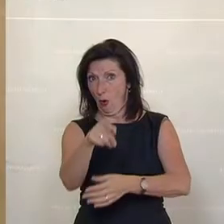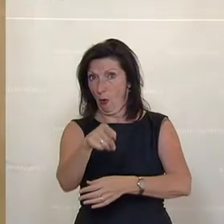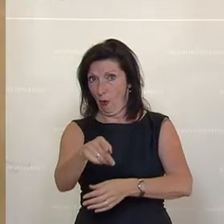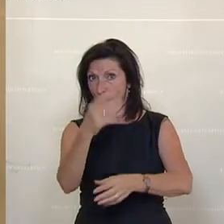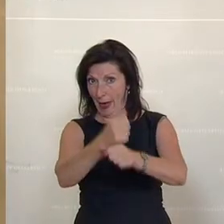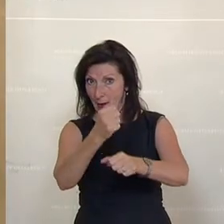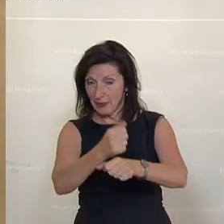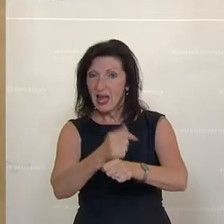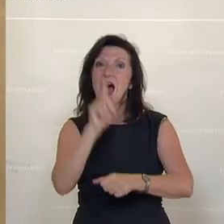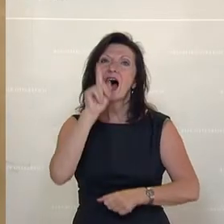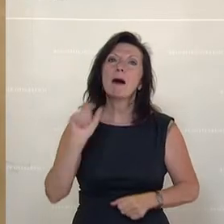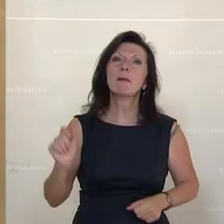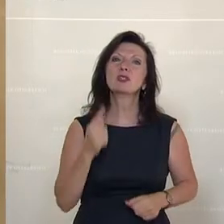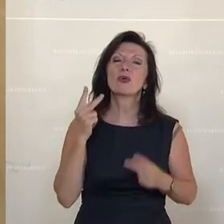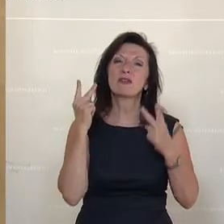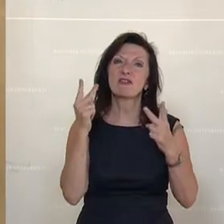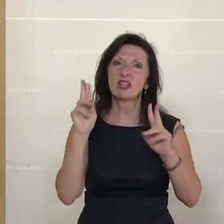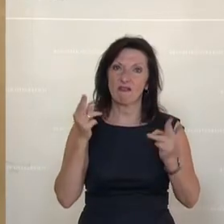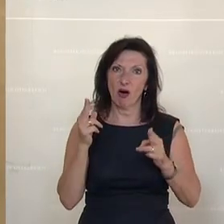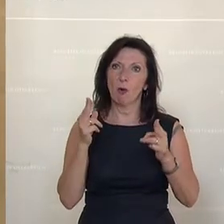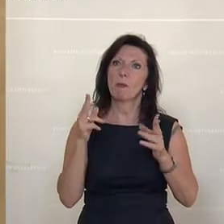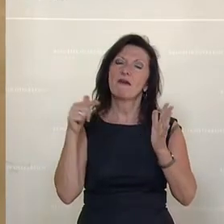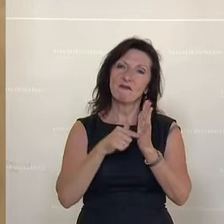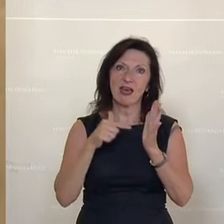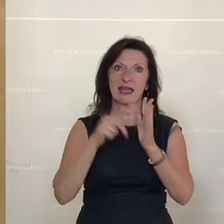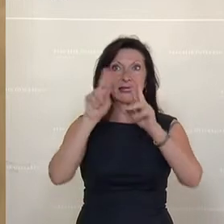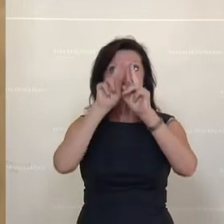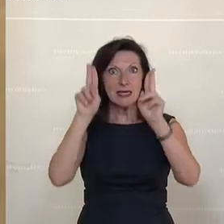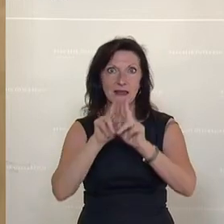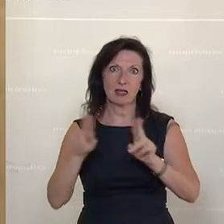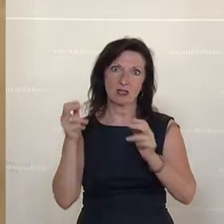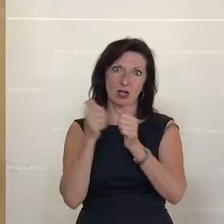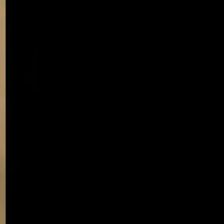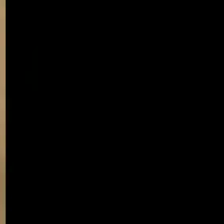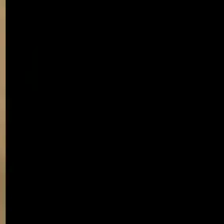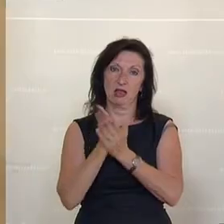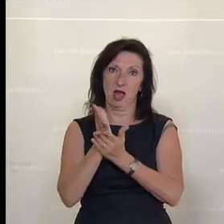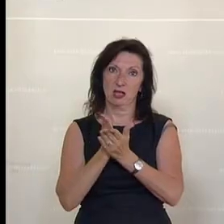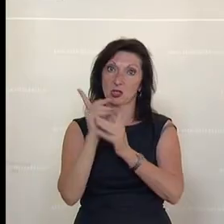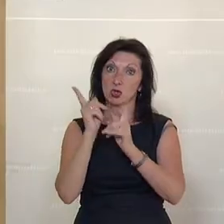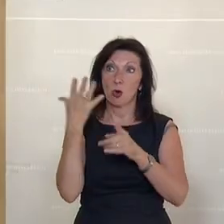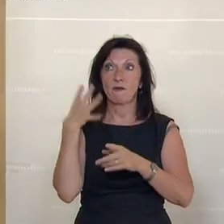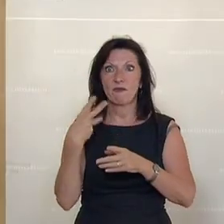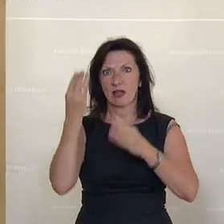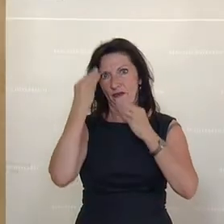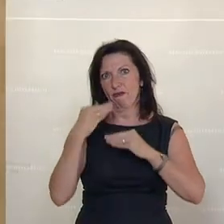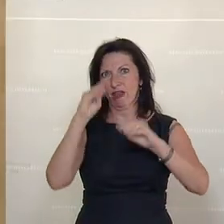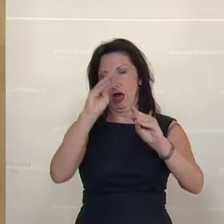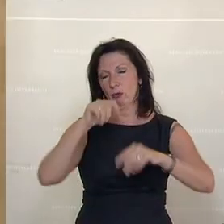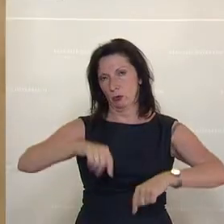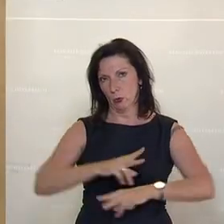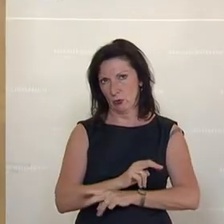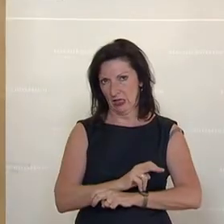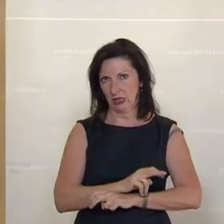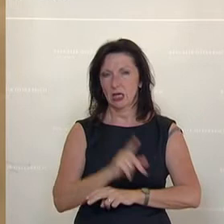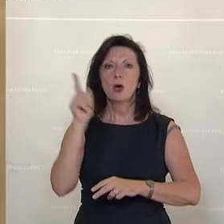Ist aber insbesondere auch wichtig für das Vertrauen der internationalen Partnerdienste und das Vertrauen der Bürger